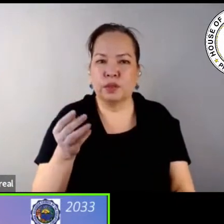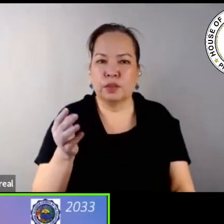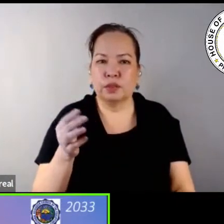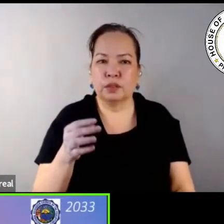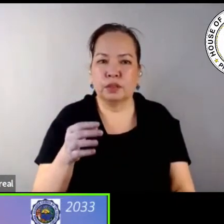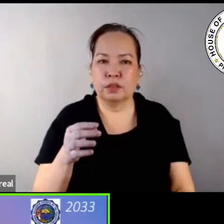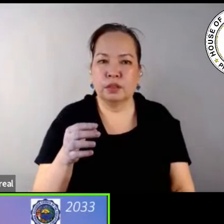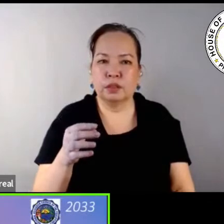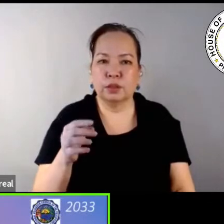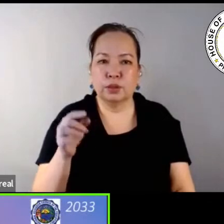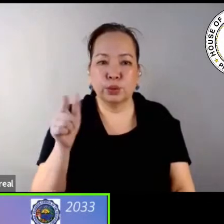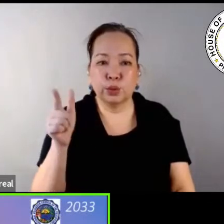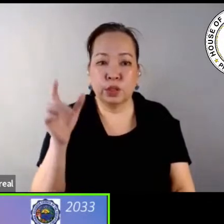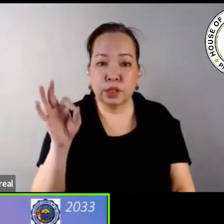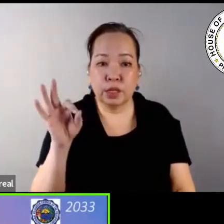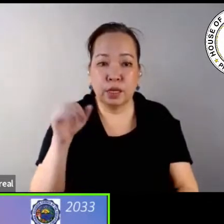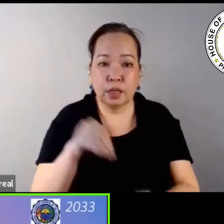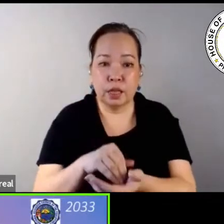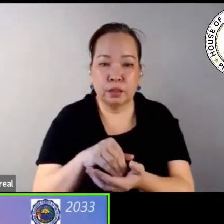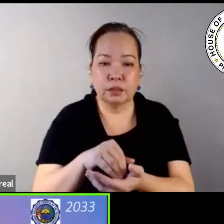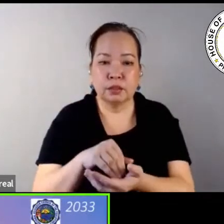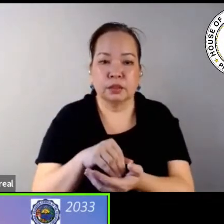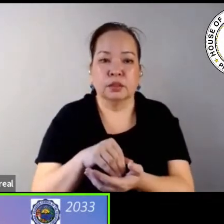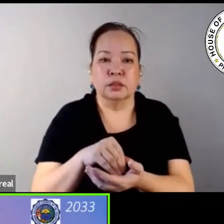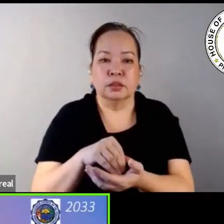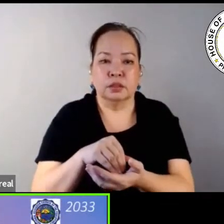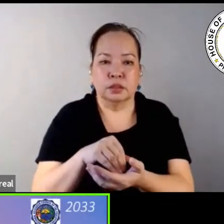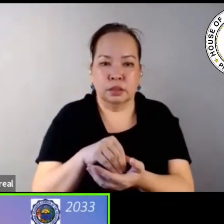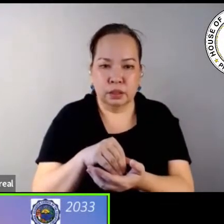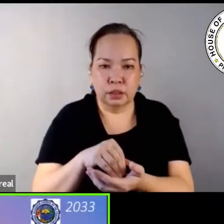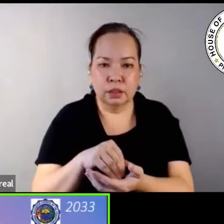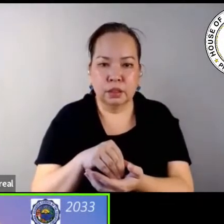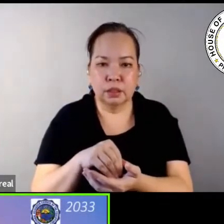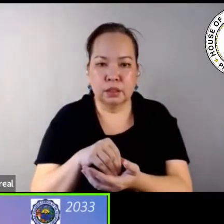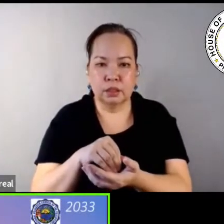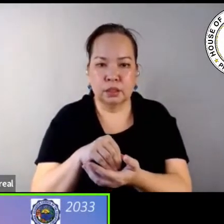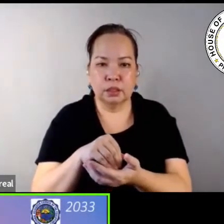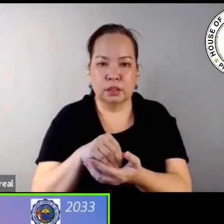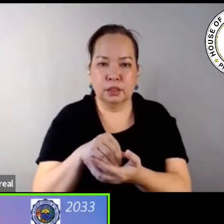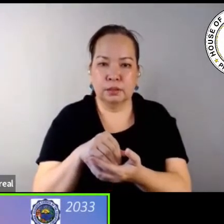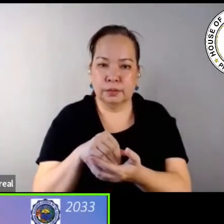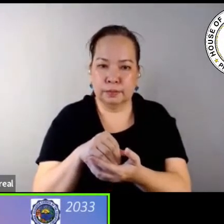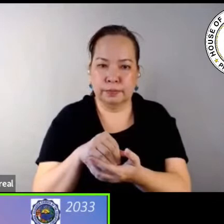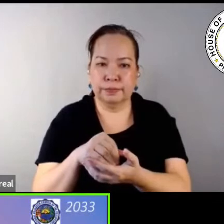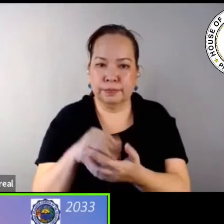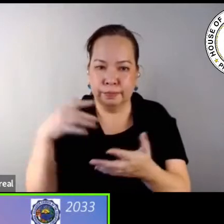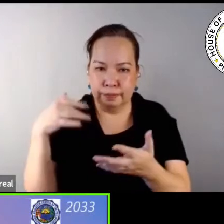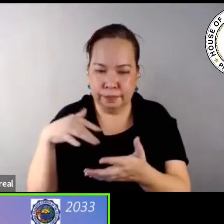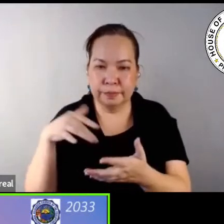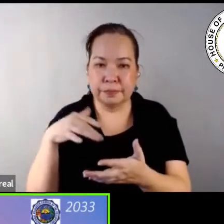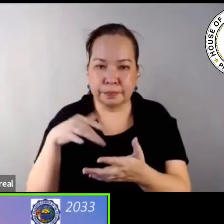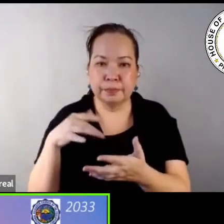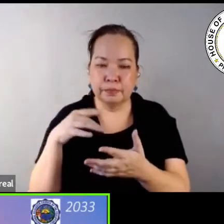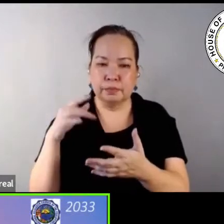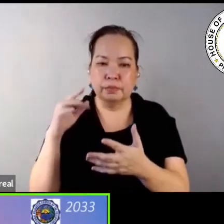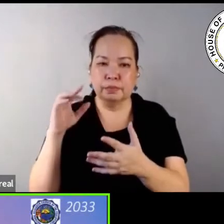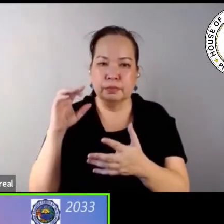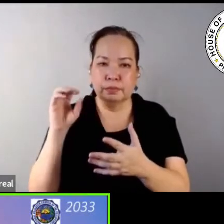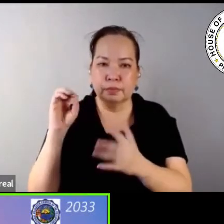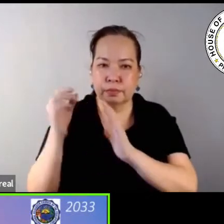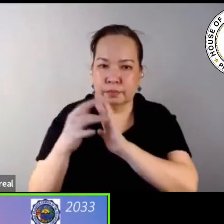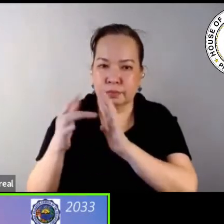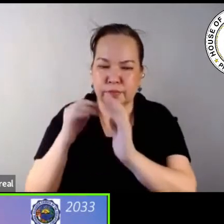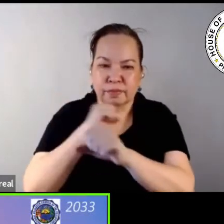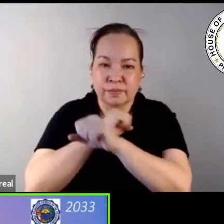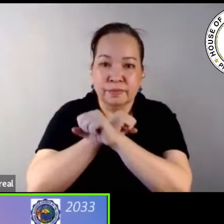mga 29,000 po ito. Nag-aral po sila ng mahigit 300 non-technical terms. Ganun din po, ano, parang equivalent sa